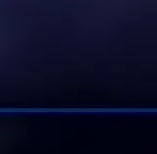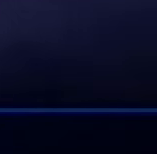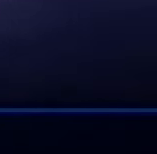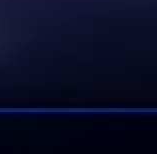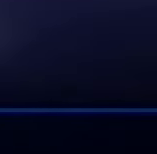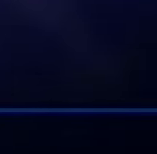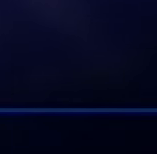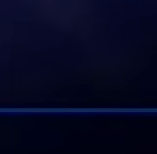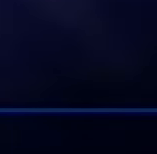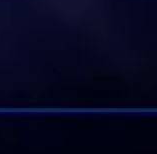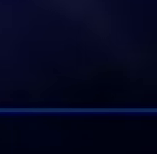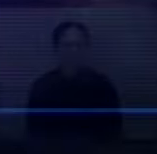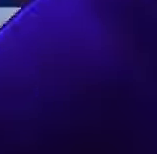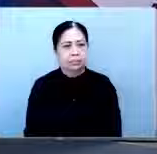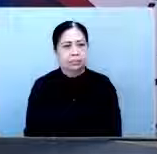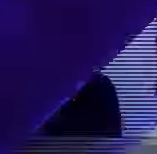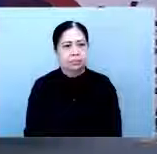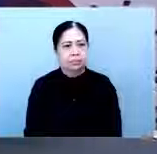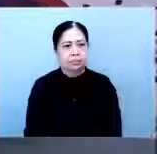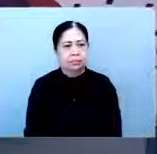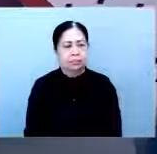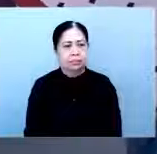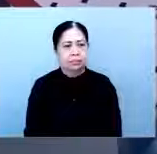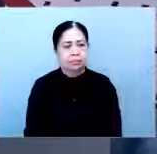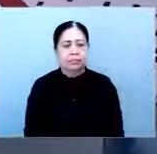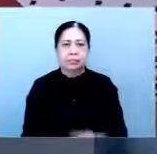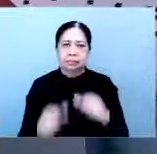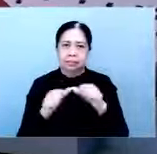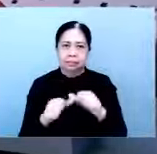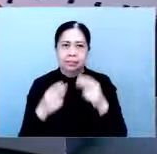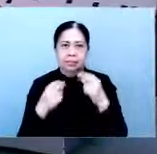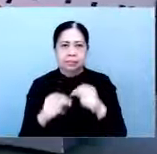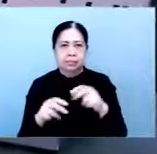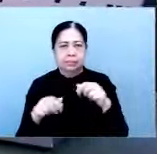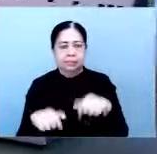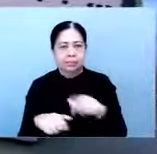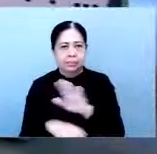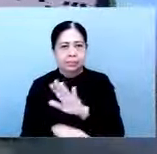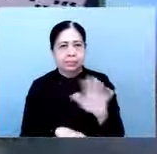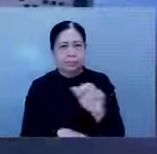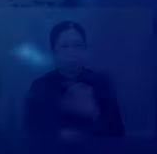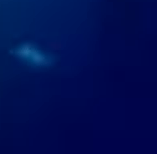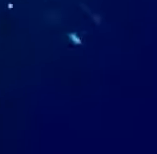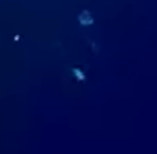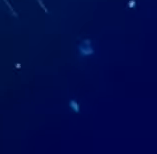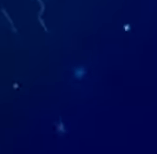kalusugan pero tuloy ang laban. Tuloy-tuloy ang balitaan dito sa Frontline tonight.